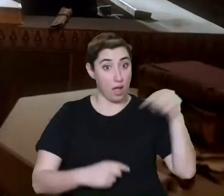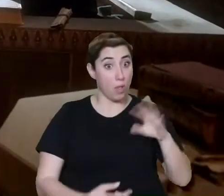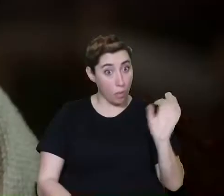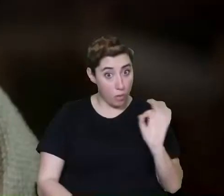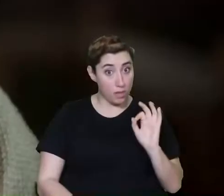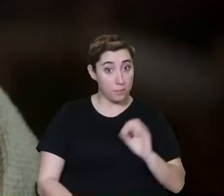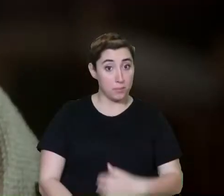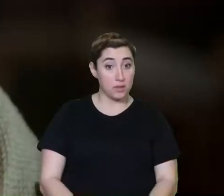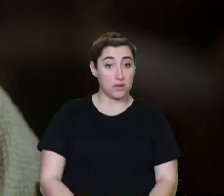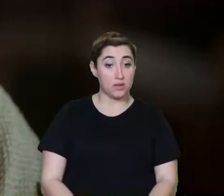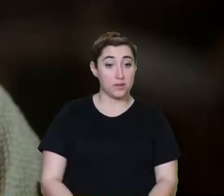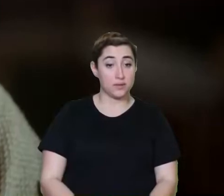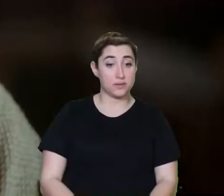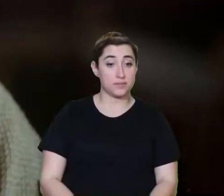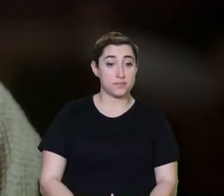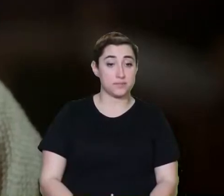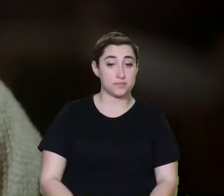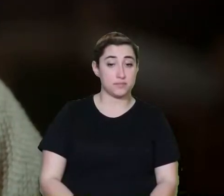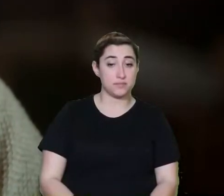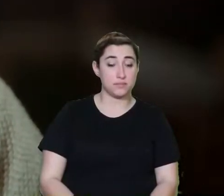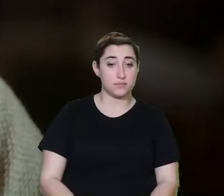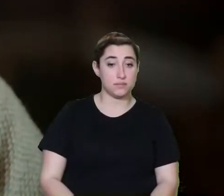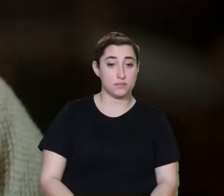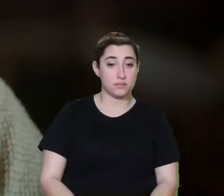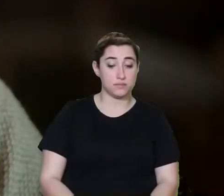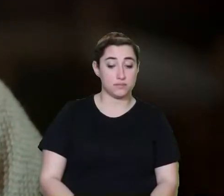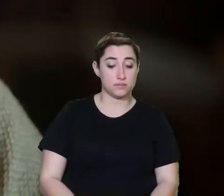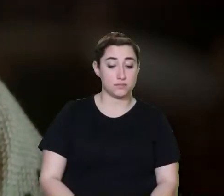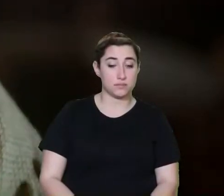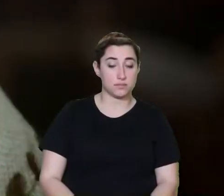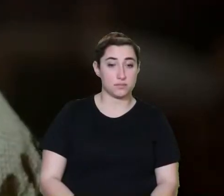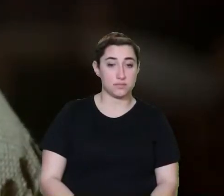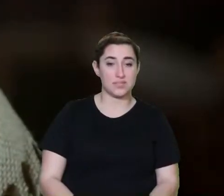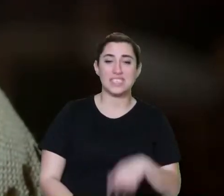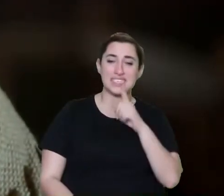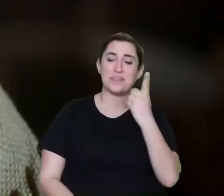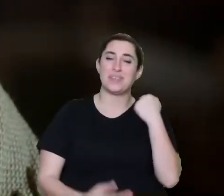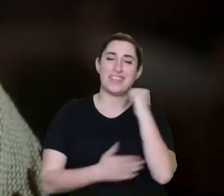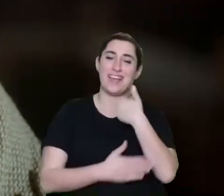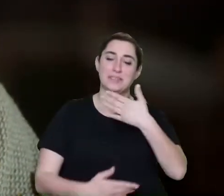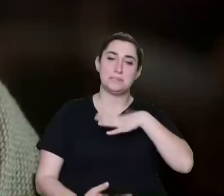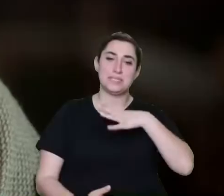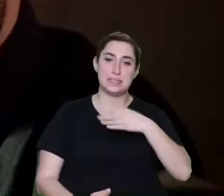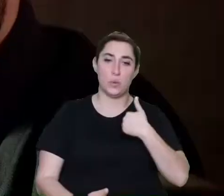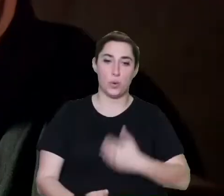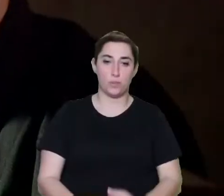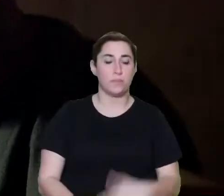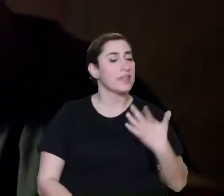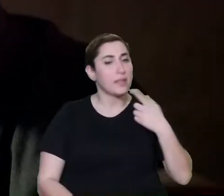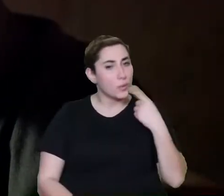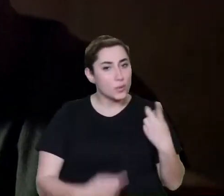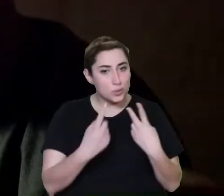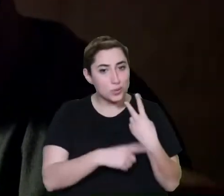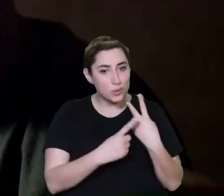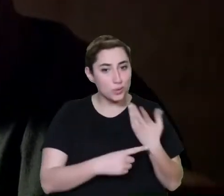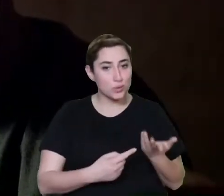öyle mi? Yunus düşünceli bakışlarını önünde dolandırıp İlyas'a dikti. Senden bir yardım isterim. Ne dersin